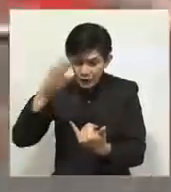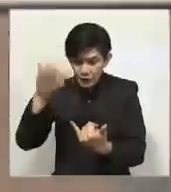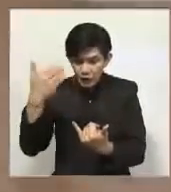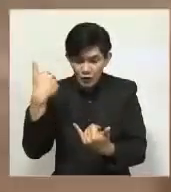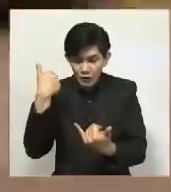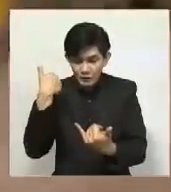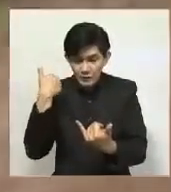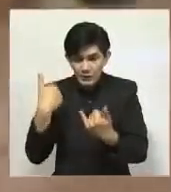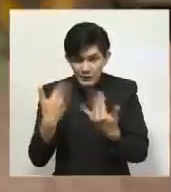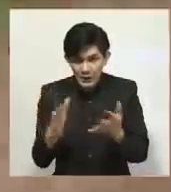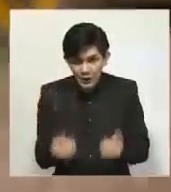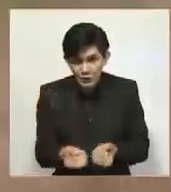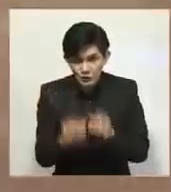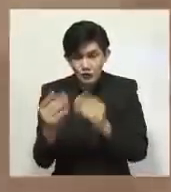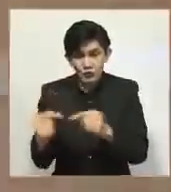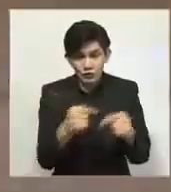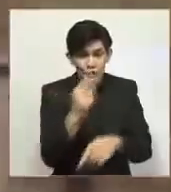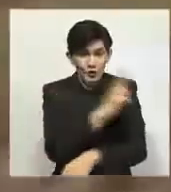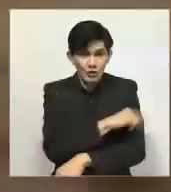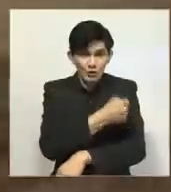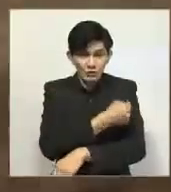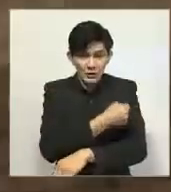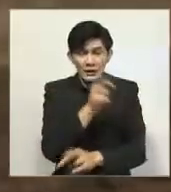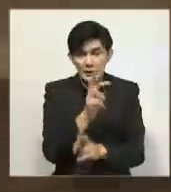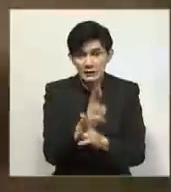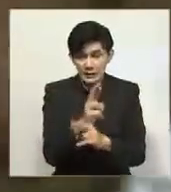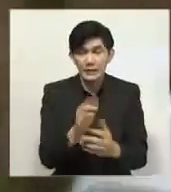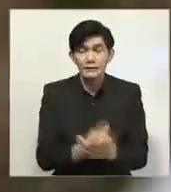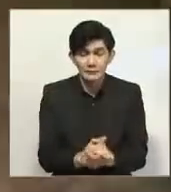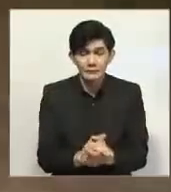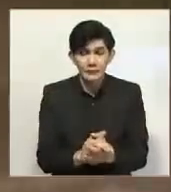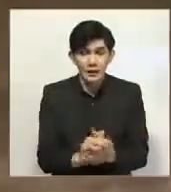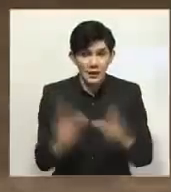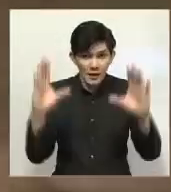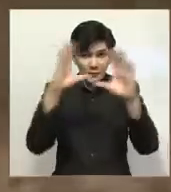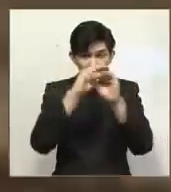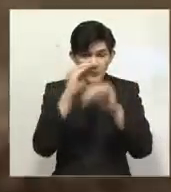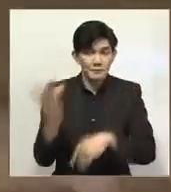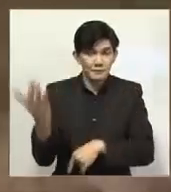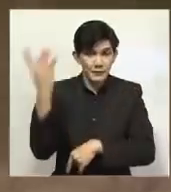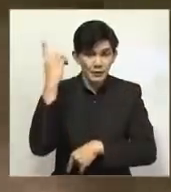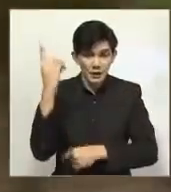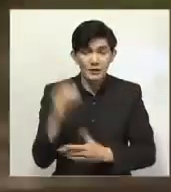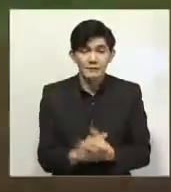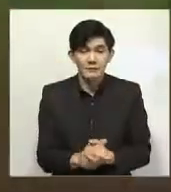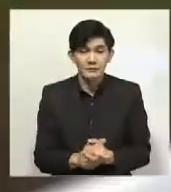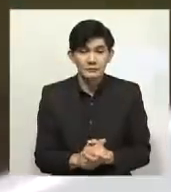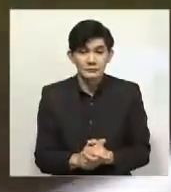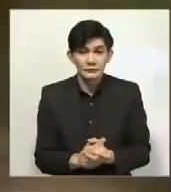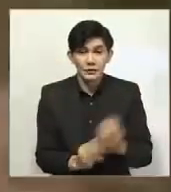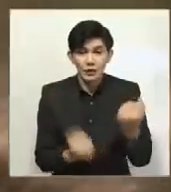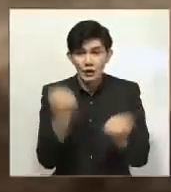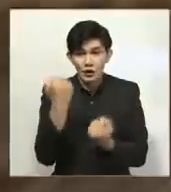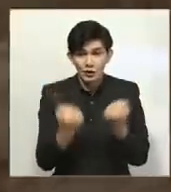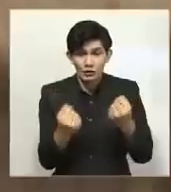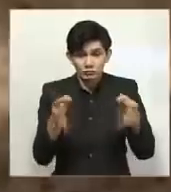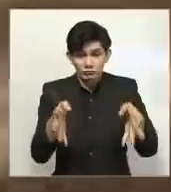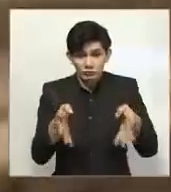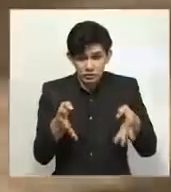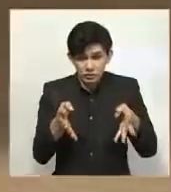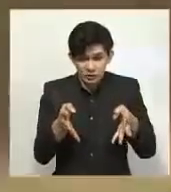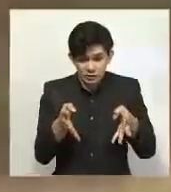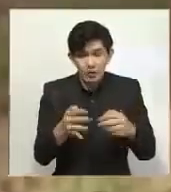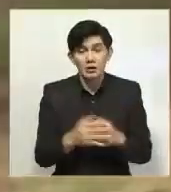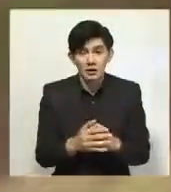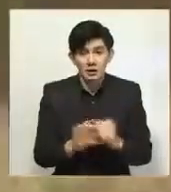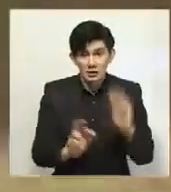จะส่งต่อไปรักษาตัวที่โรงพยาบาลนะครับก็จะเห็นว่าตั้งแต่เมื่อคืนนะฮะมีรถบรรทุกของแขวง